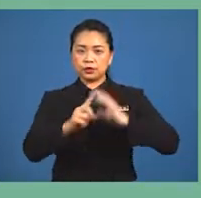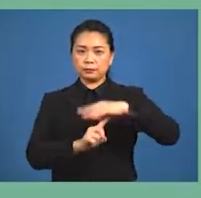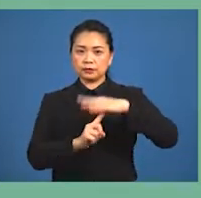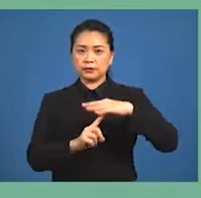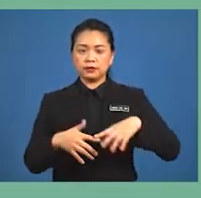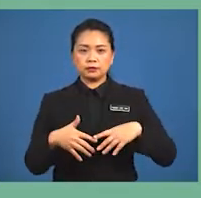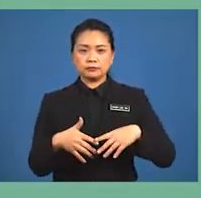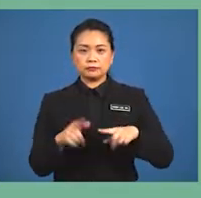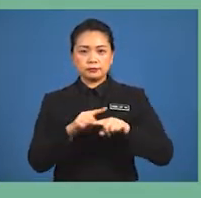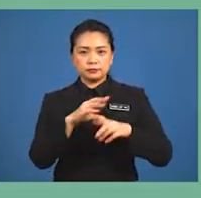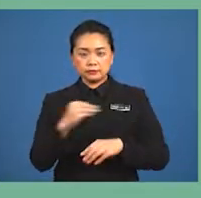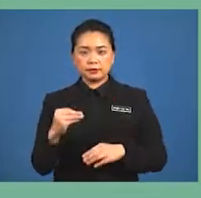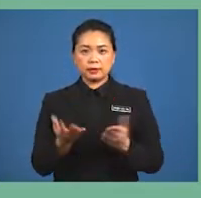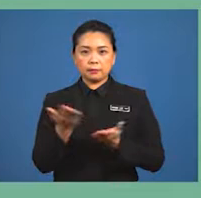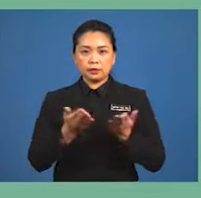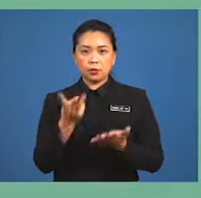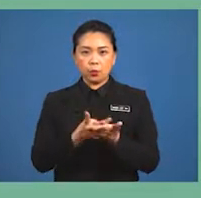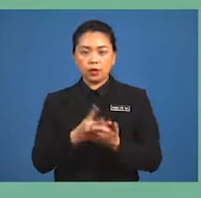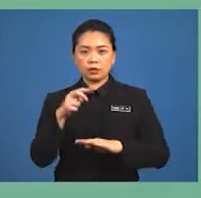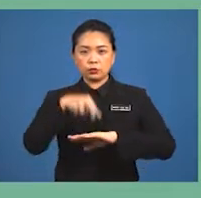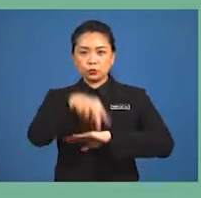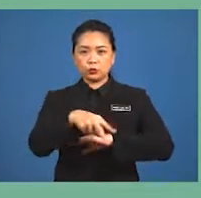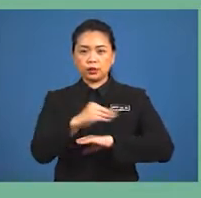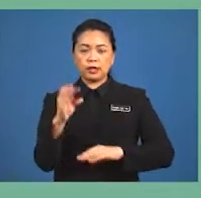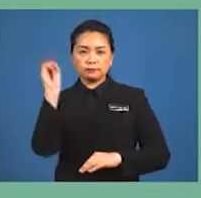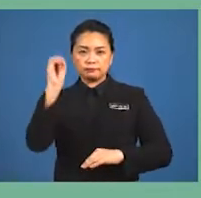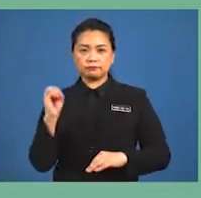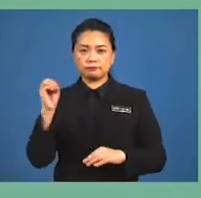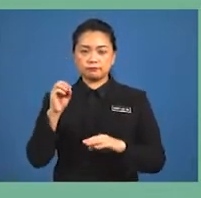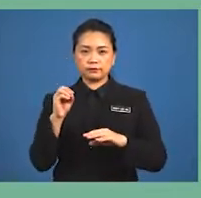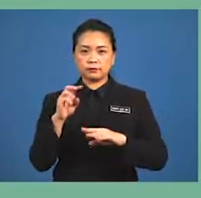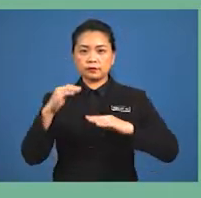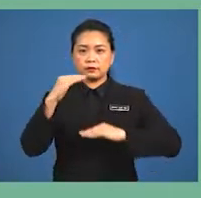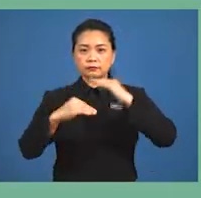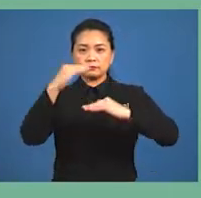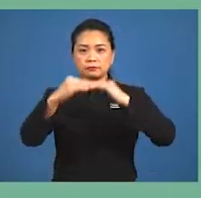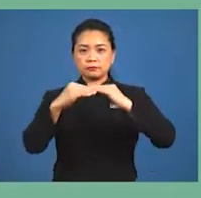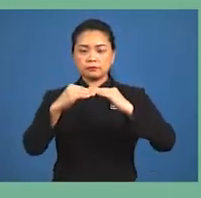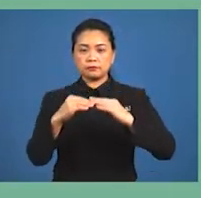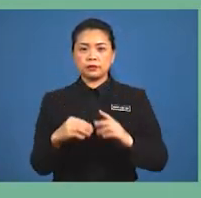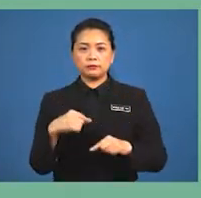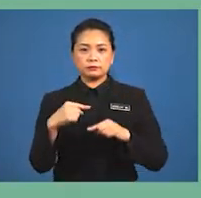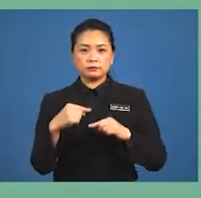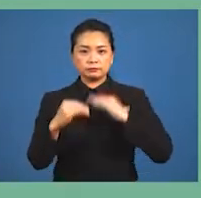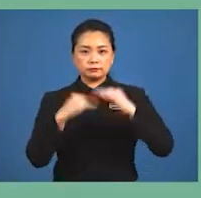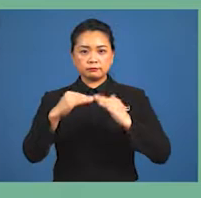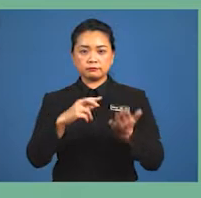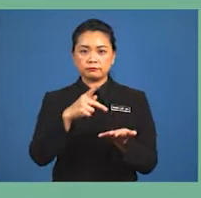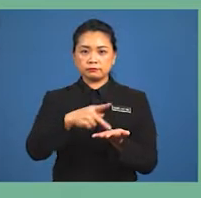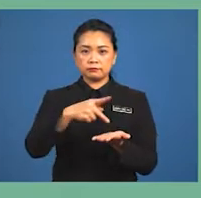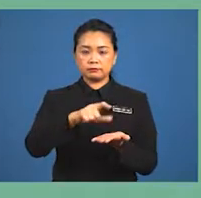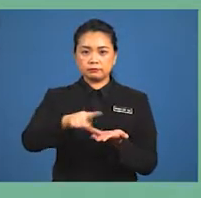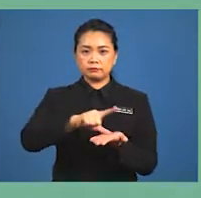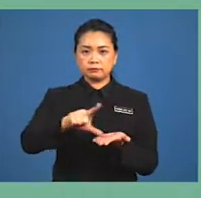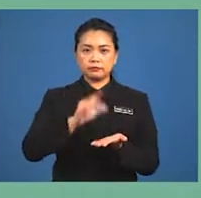pasaran, manakala penawaran wang menurun dan kadar bunga meningkat. Manakala tingkat pelaburan akan